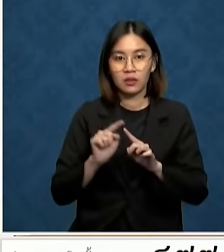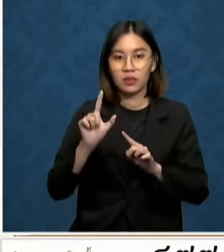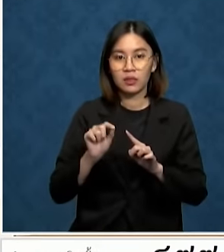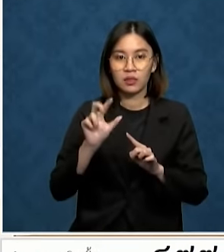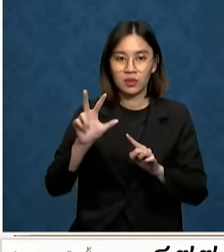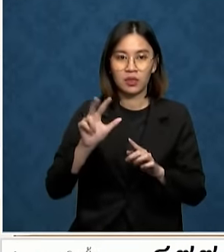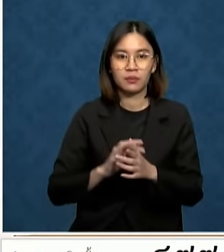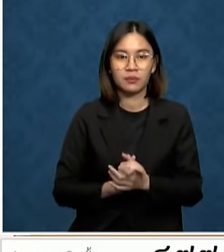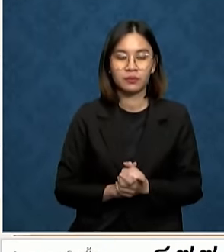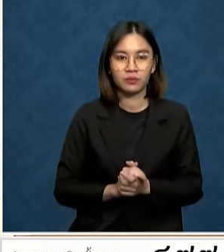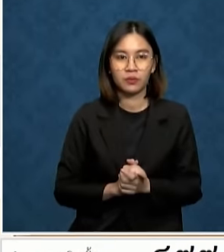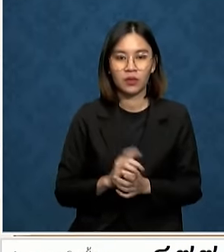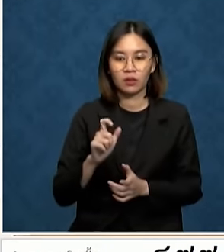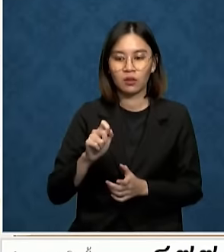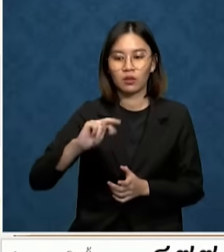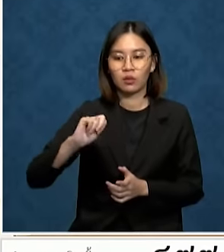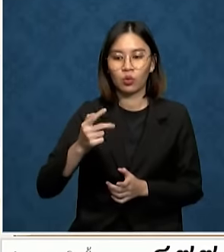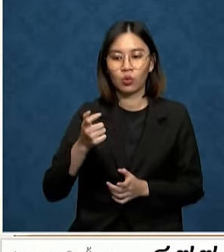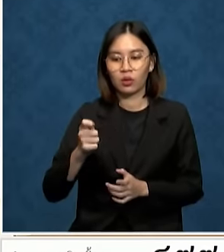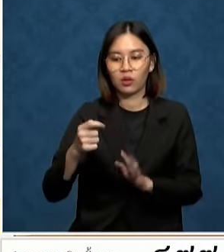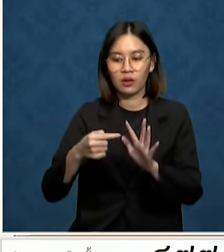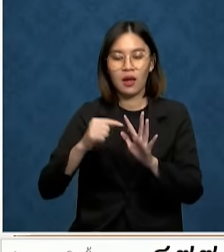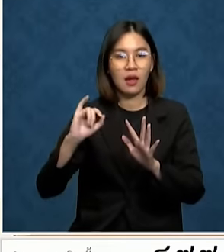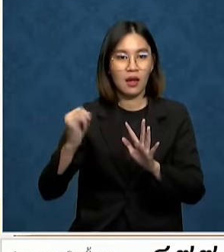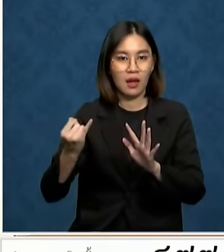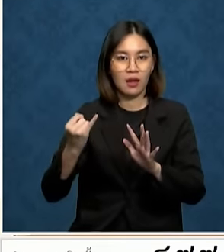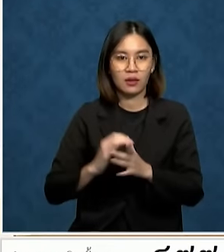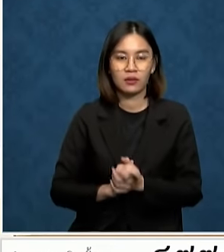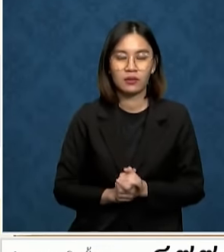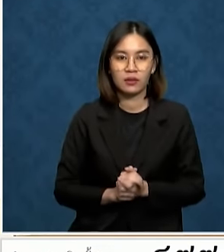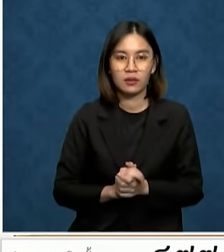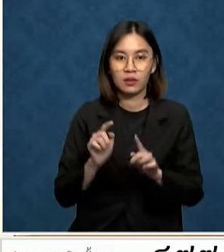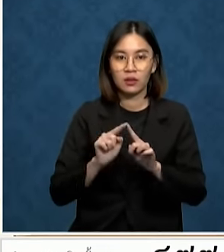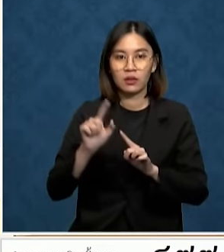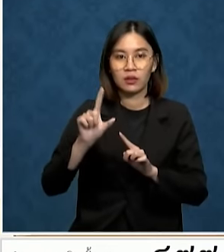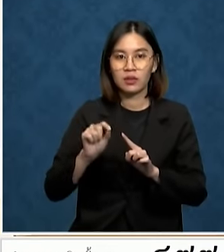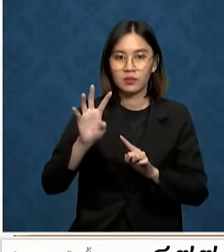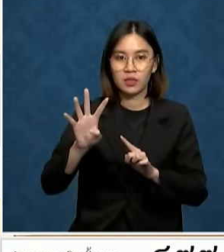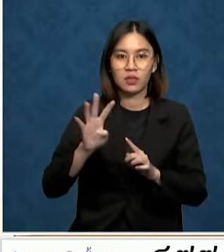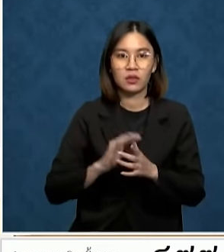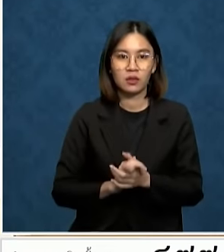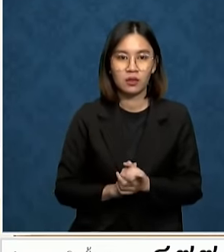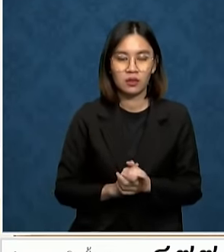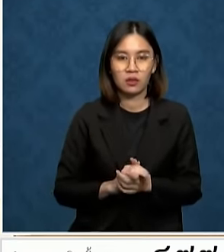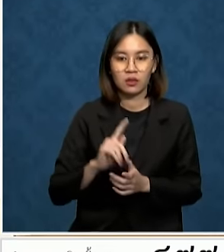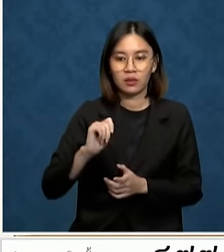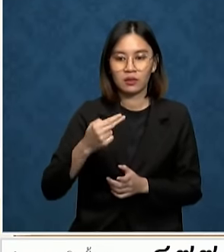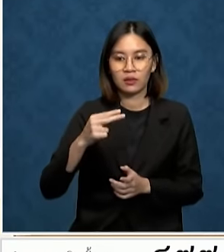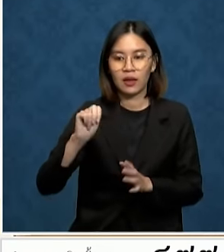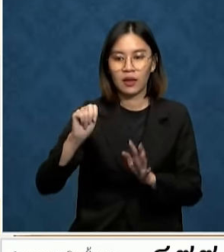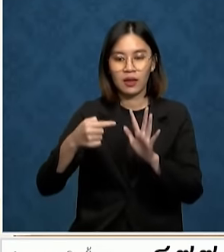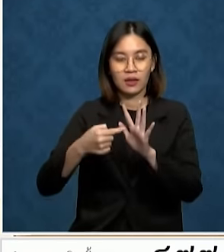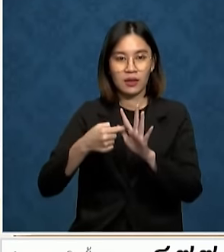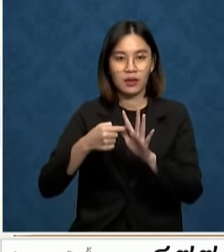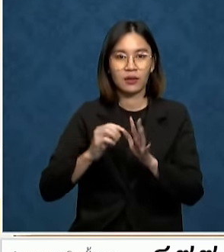23. ในองค์อาจฉัดชัยพลลัตร 24. ในทนากิภัย